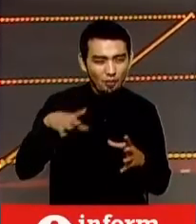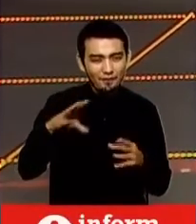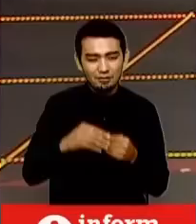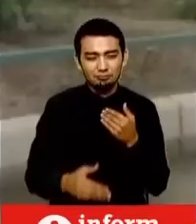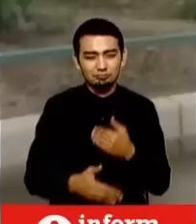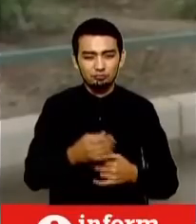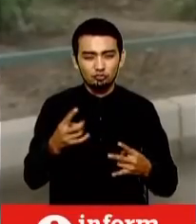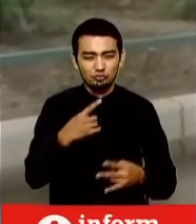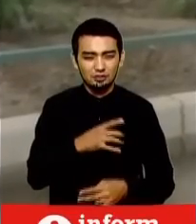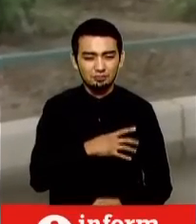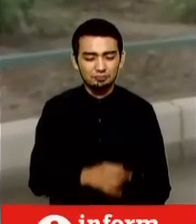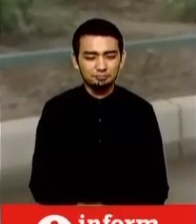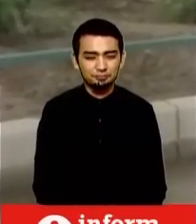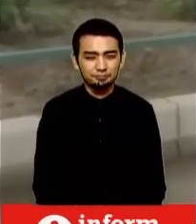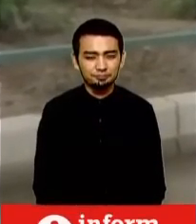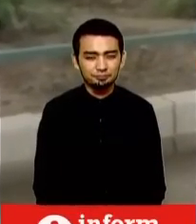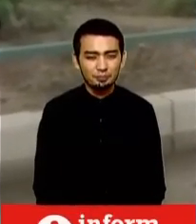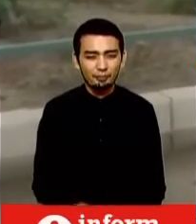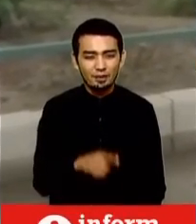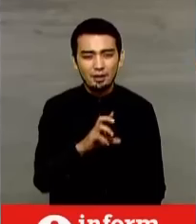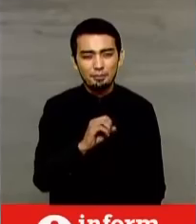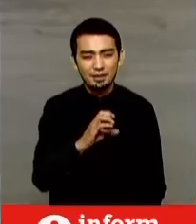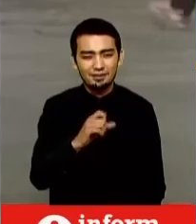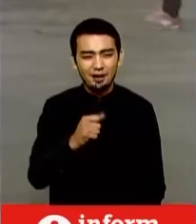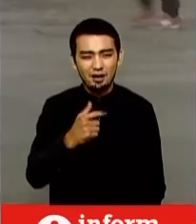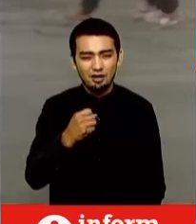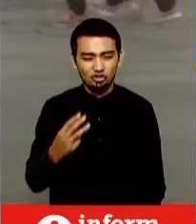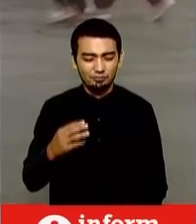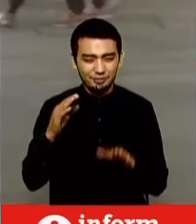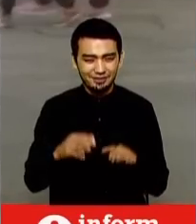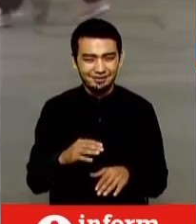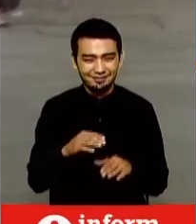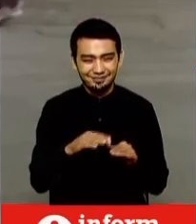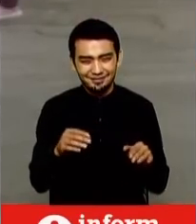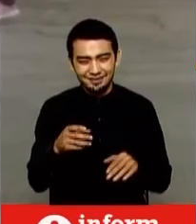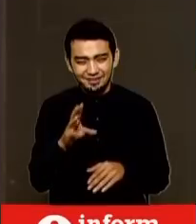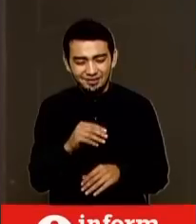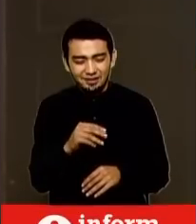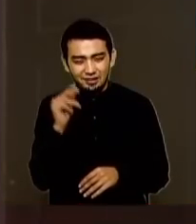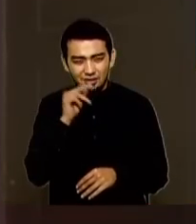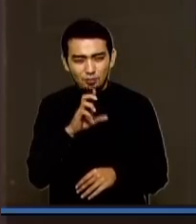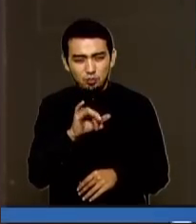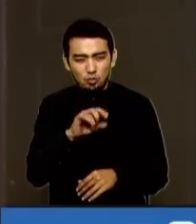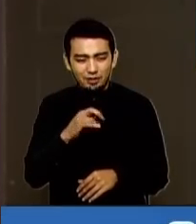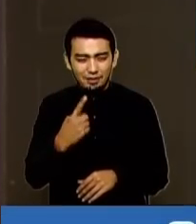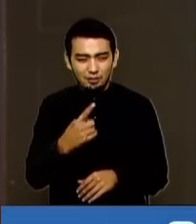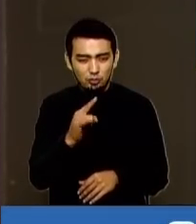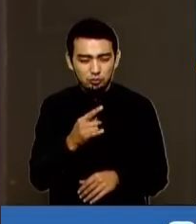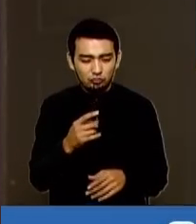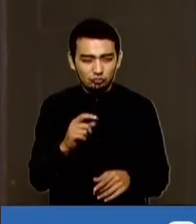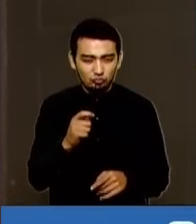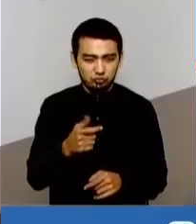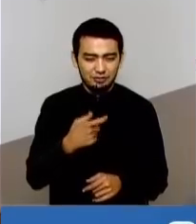енгізді. Бес ағаштағы бастау сынып оқушыларының бұзықтығы, анығы буллинг бір баланы ажал құштыра